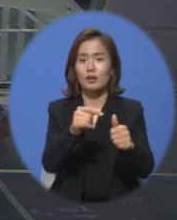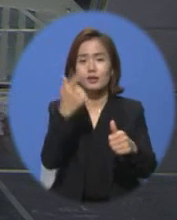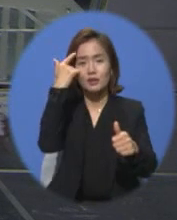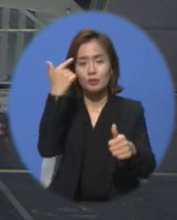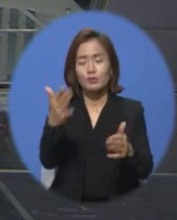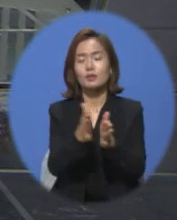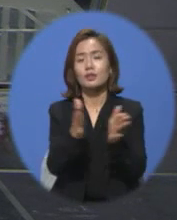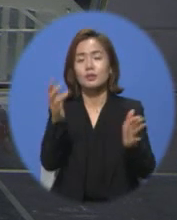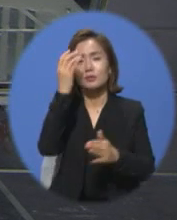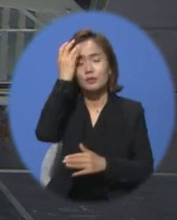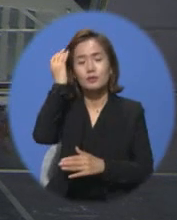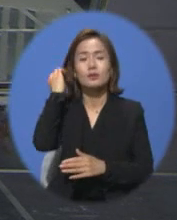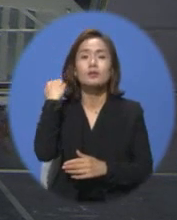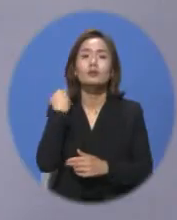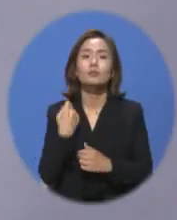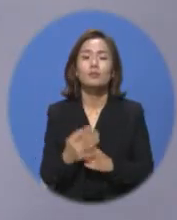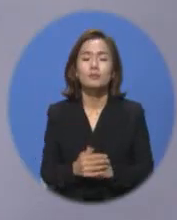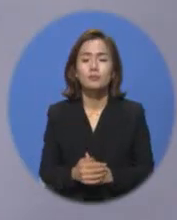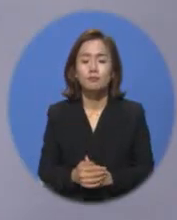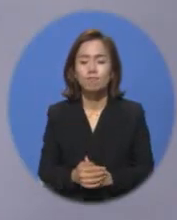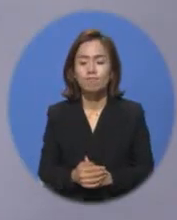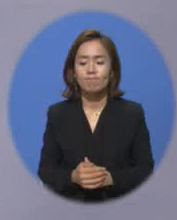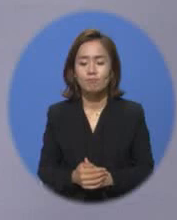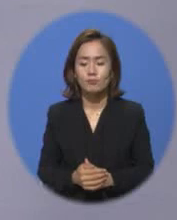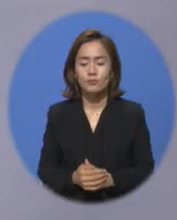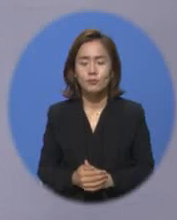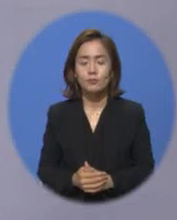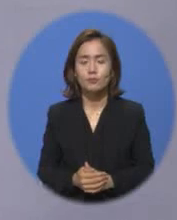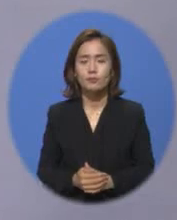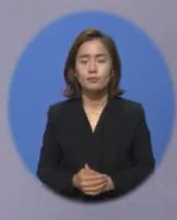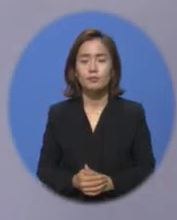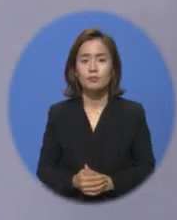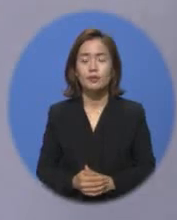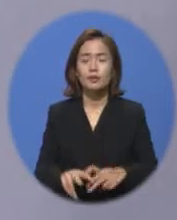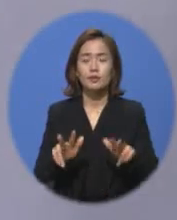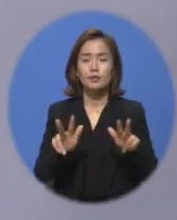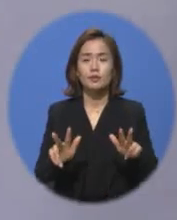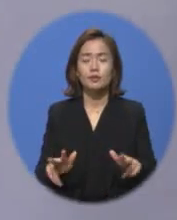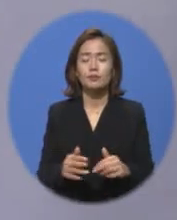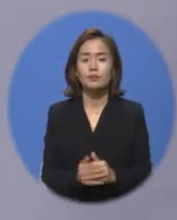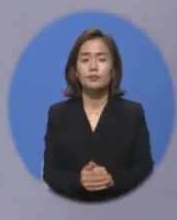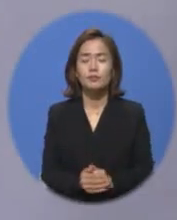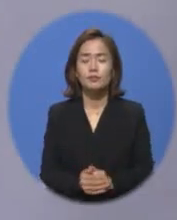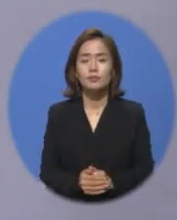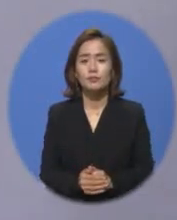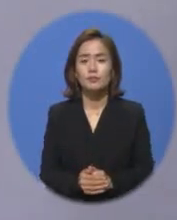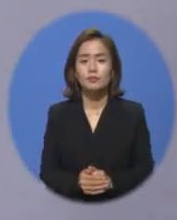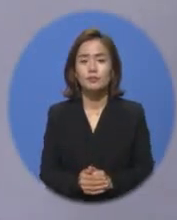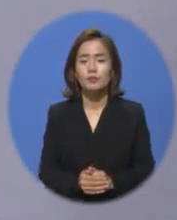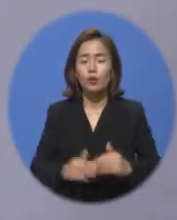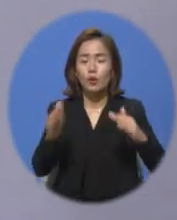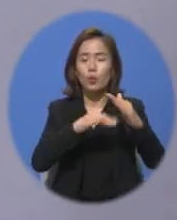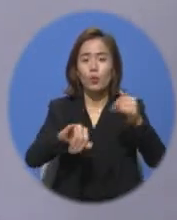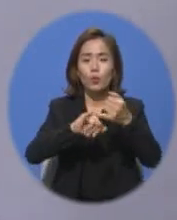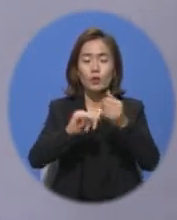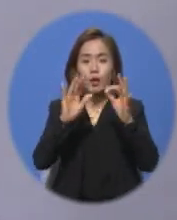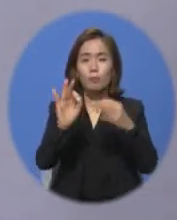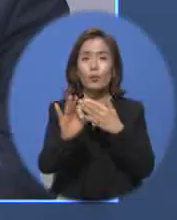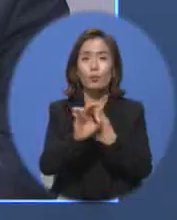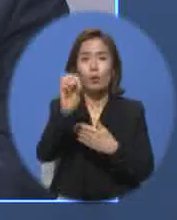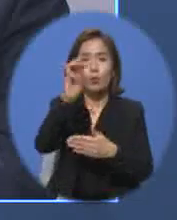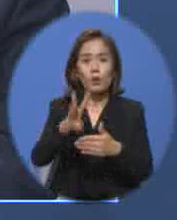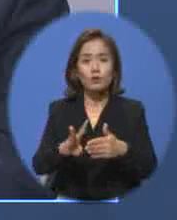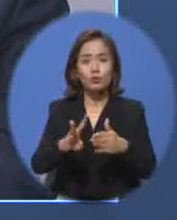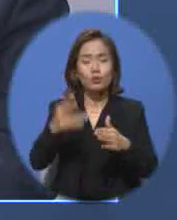질문하고자하는후보자를지정하고진행해주십시오.네,네. 후보자김경진.예. 앞서말씀드린것처럼,여러분의 공약,또는'